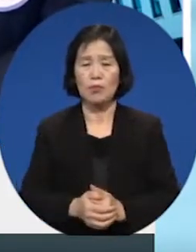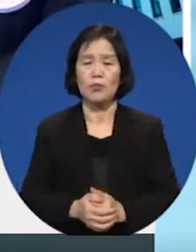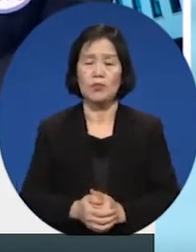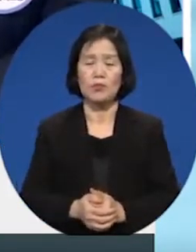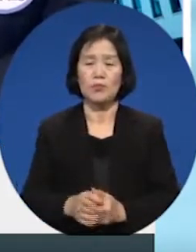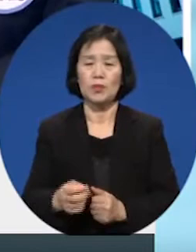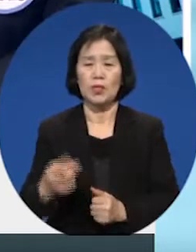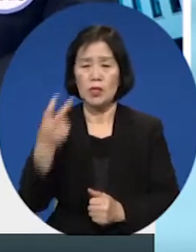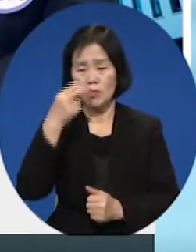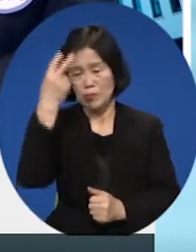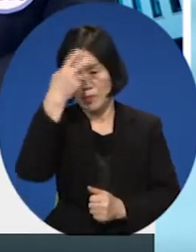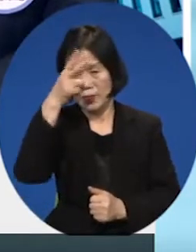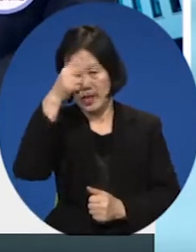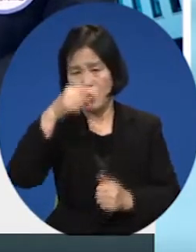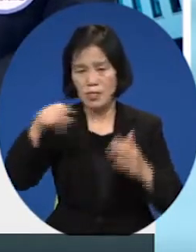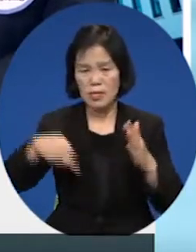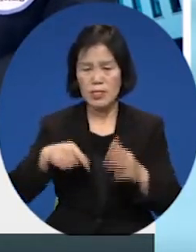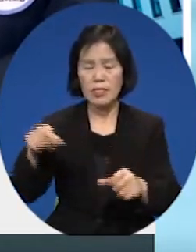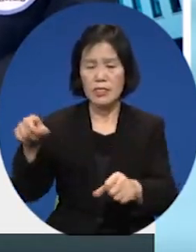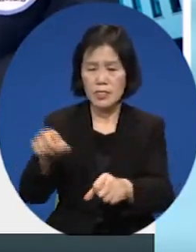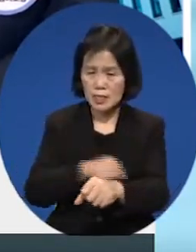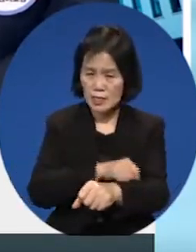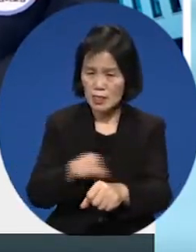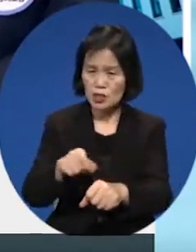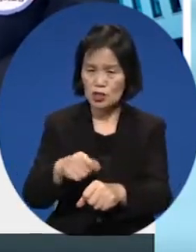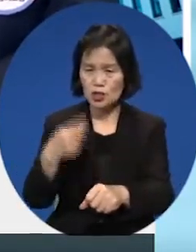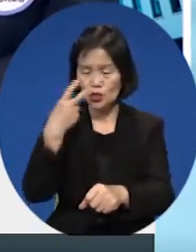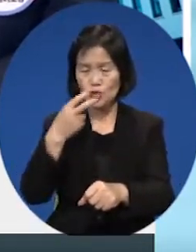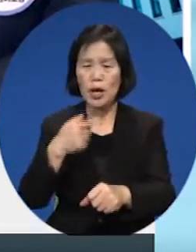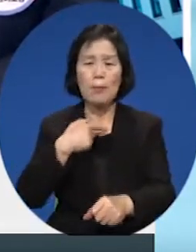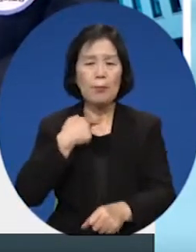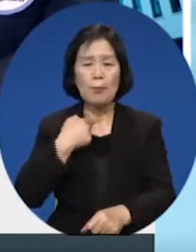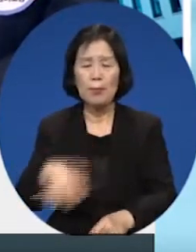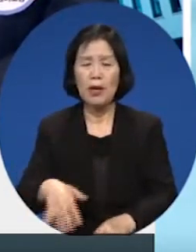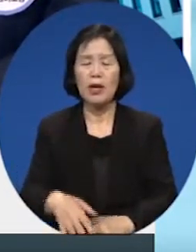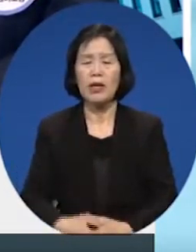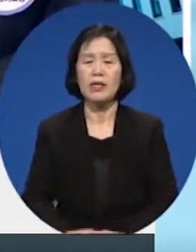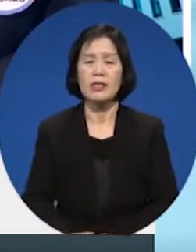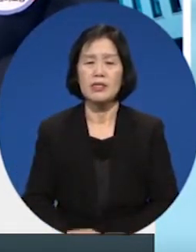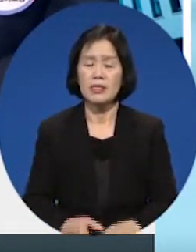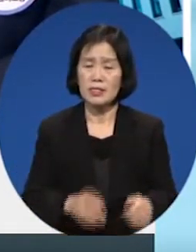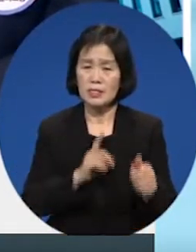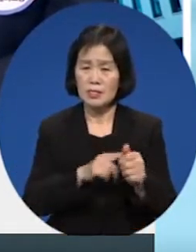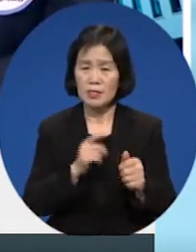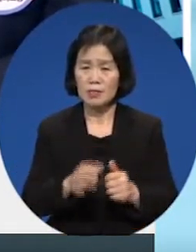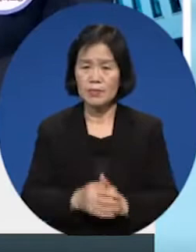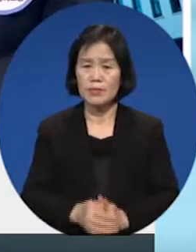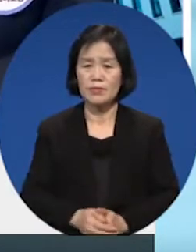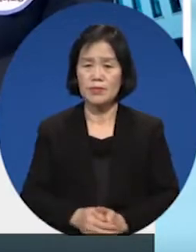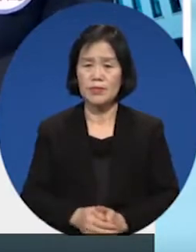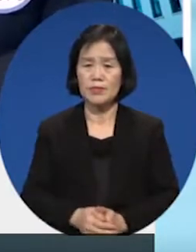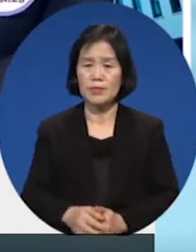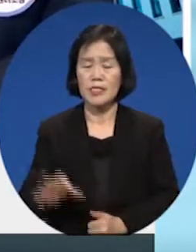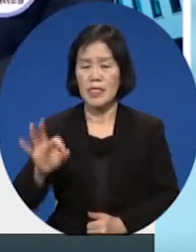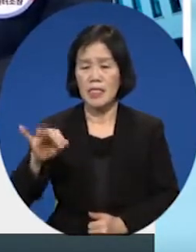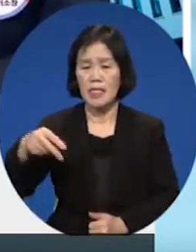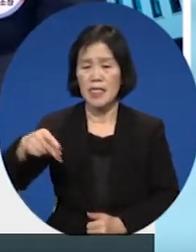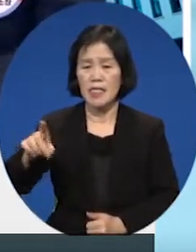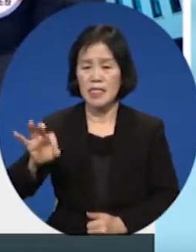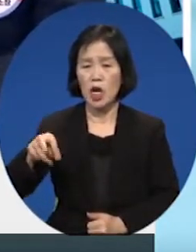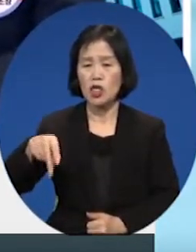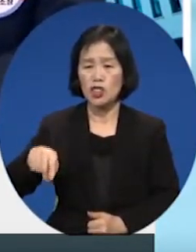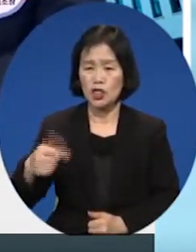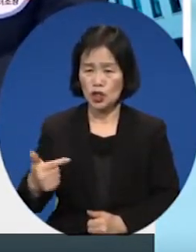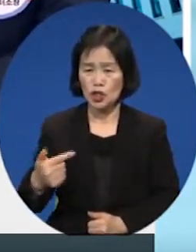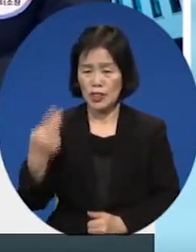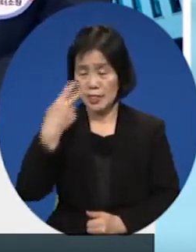검찰 내에서는 특수 라든지 수상 해본 적이 없어요 2분은 이성윤 지검장 에 r 좀 내말 잘 되어